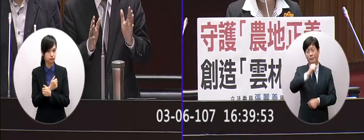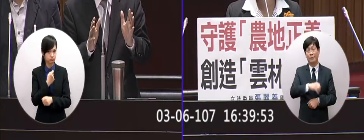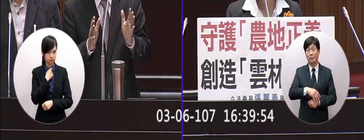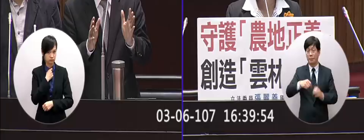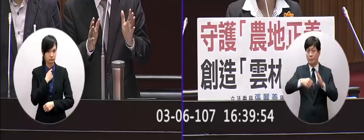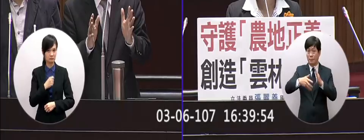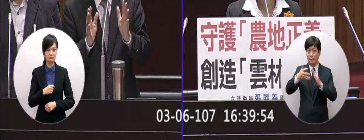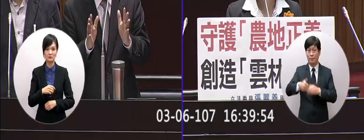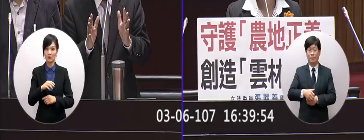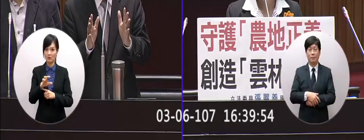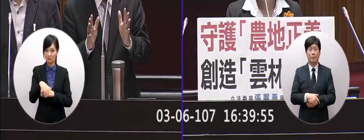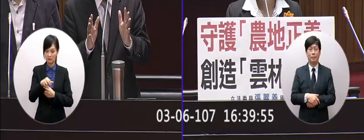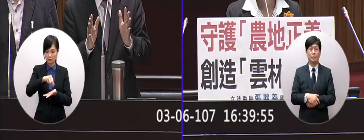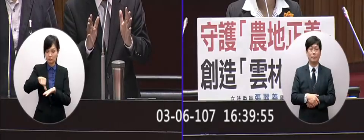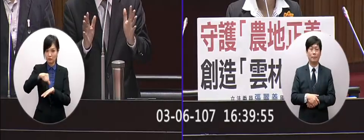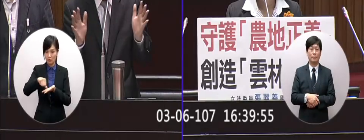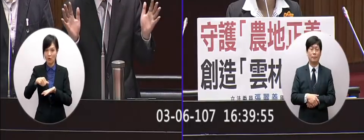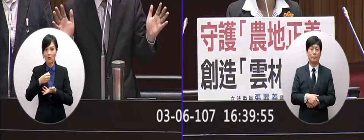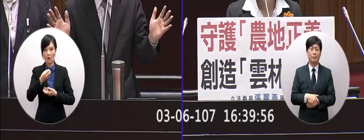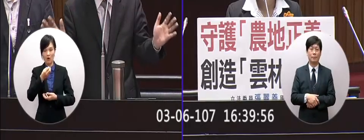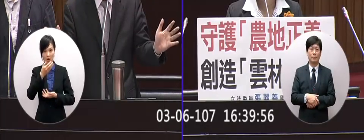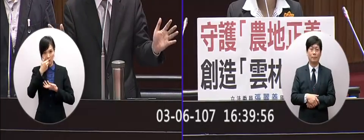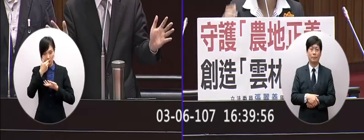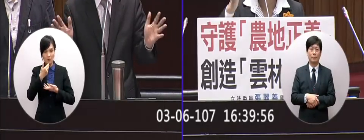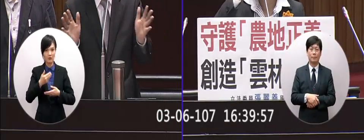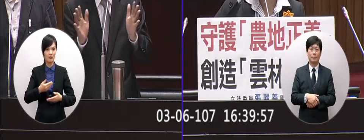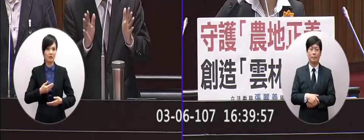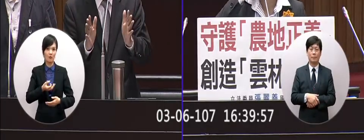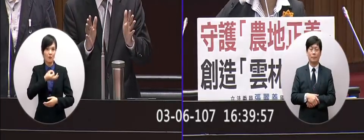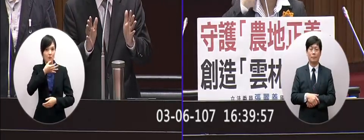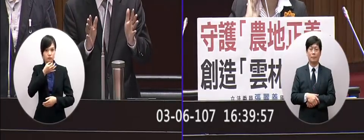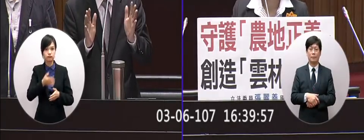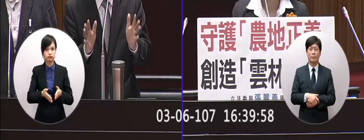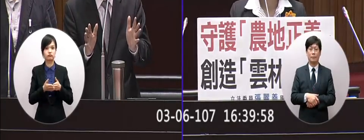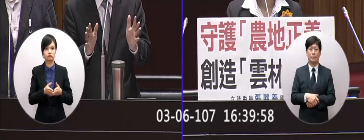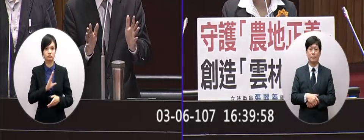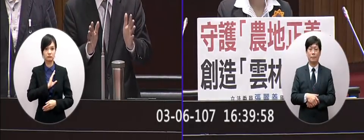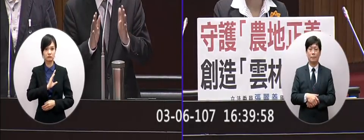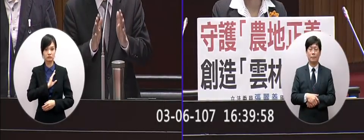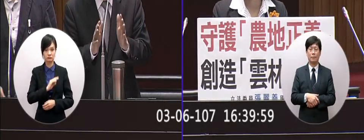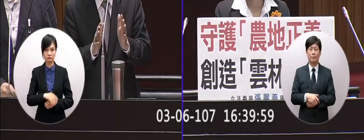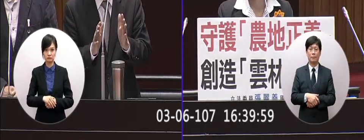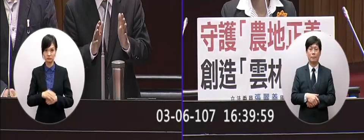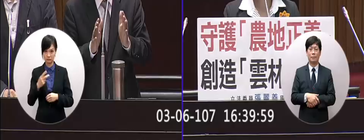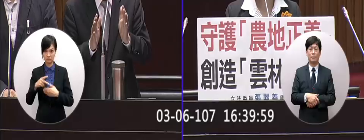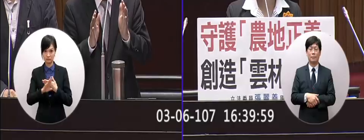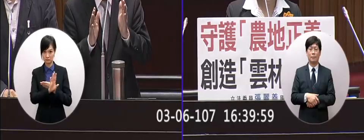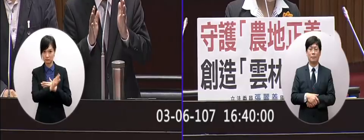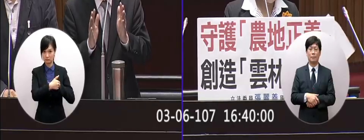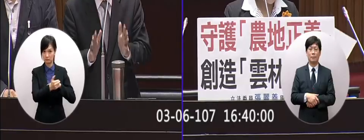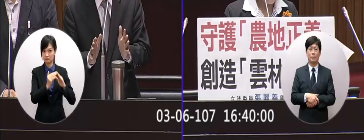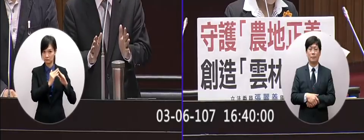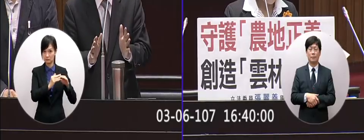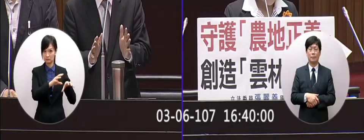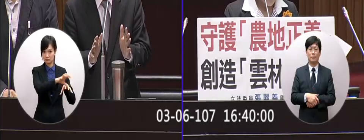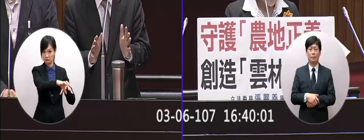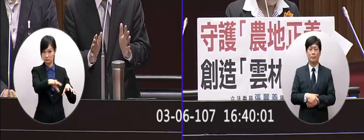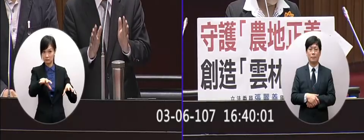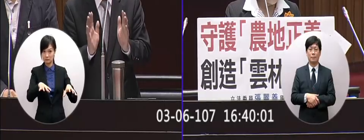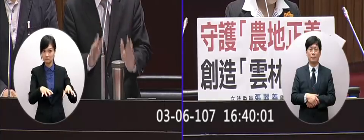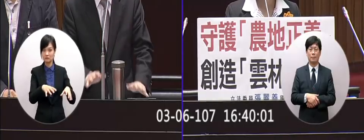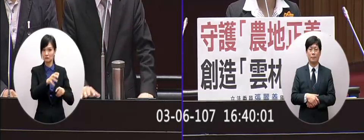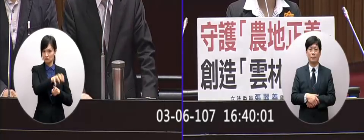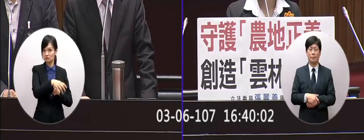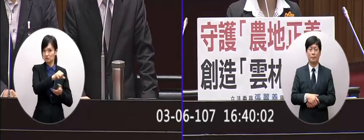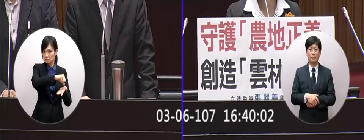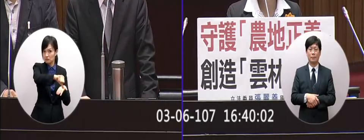足够的粮食，在这种状况之下我们框一个总量，第二个呢，各县市如果目前在耕作的，